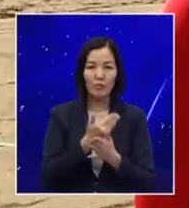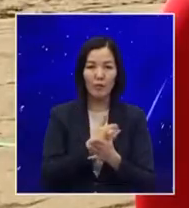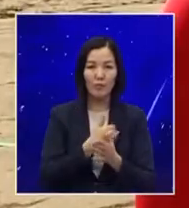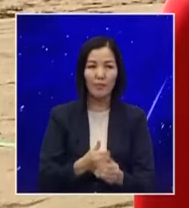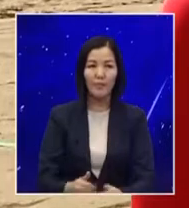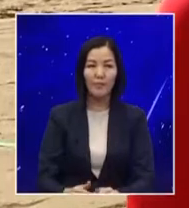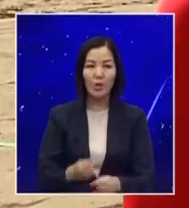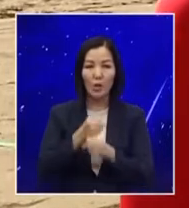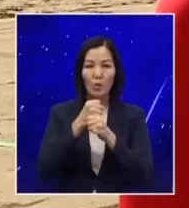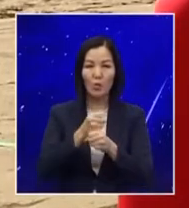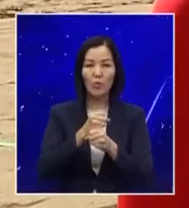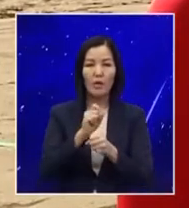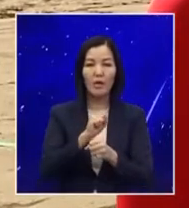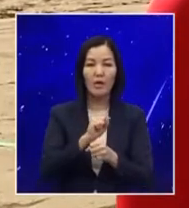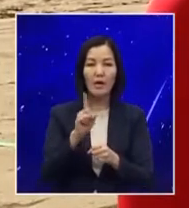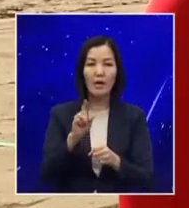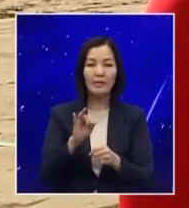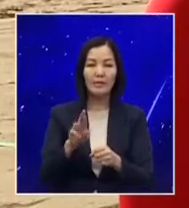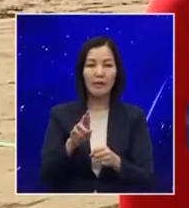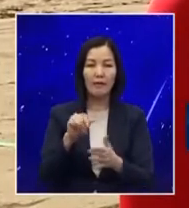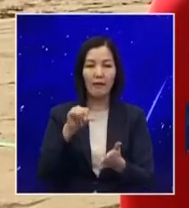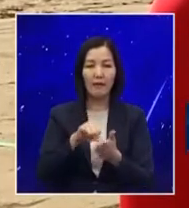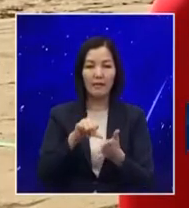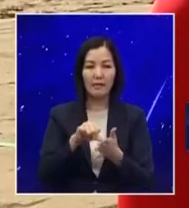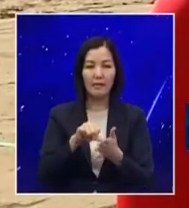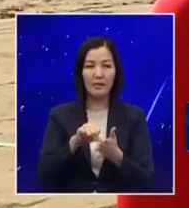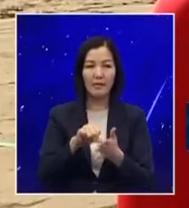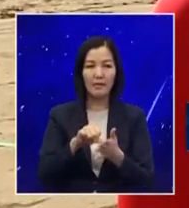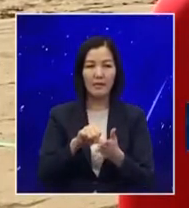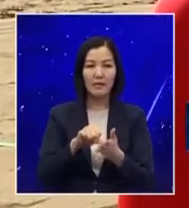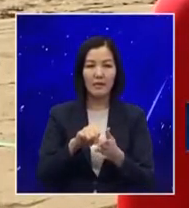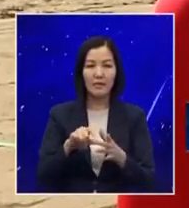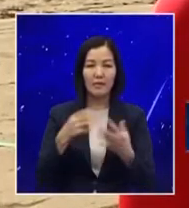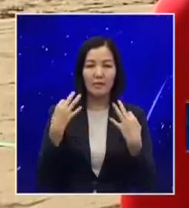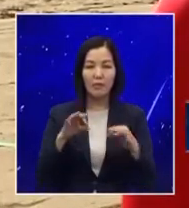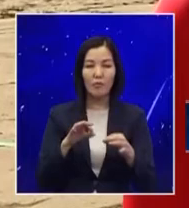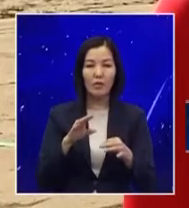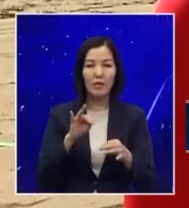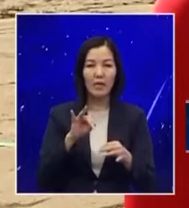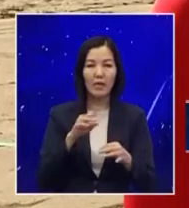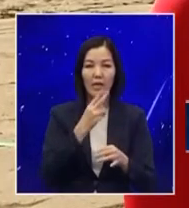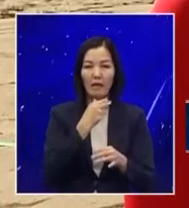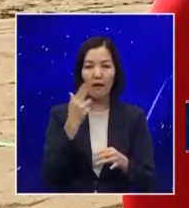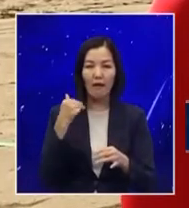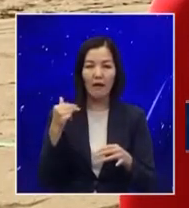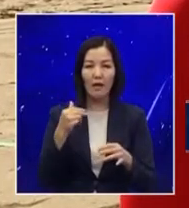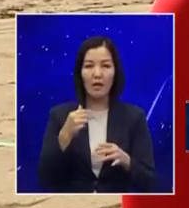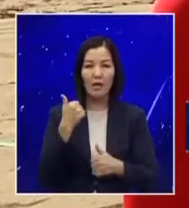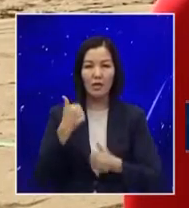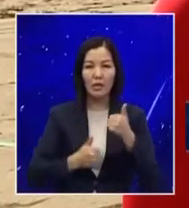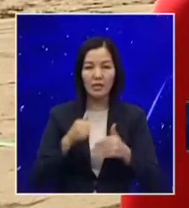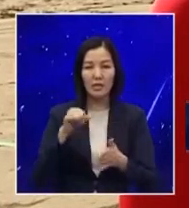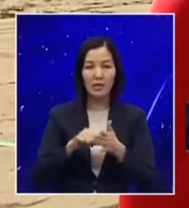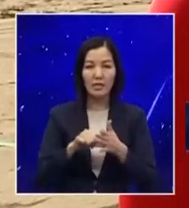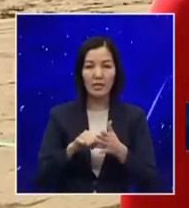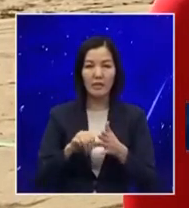Кубок Азияда қатысты, ашық Италия кубогында қатысқан. Қыздарымыздың барымызда деңгейлер жоғары.